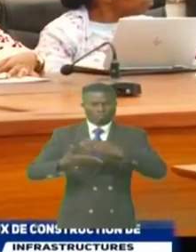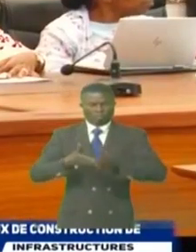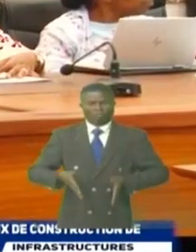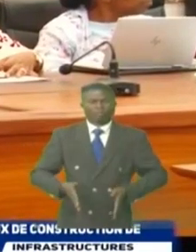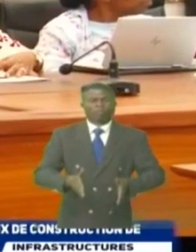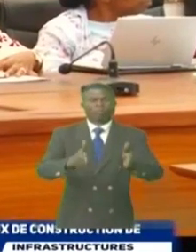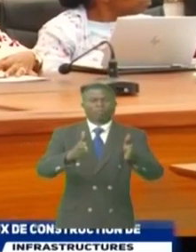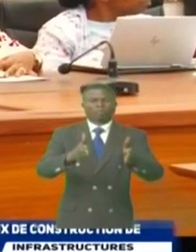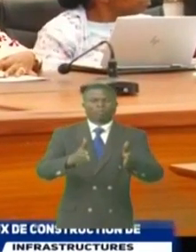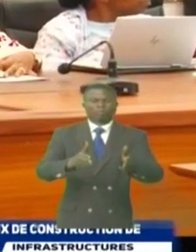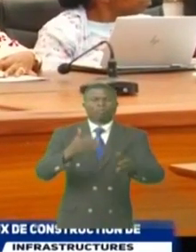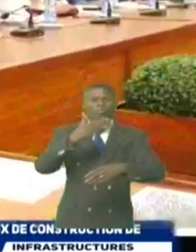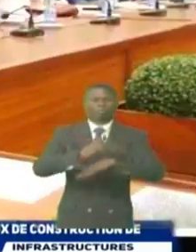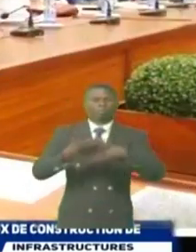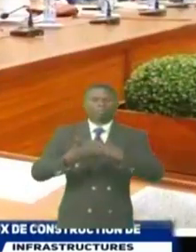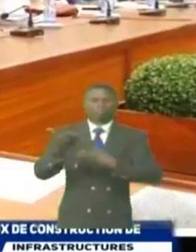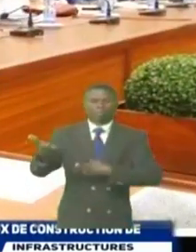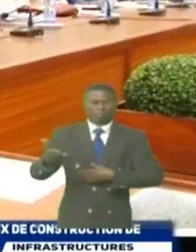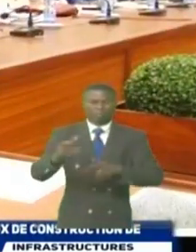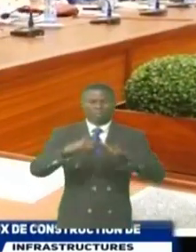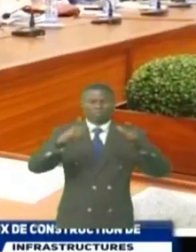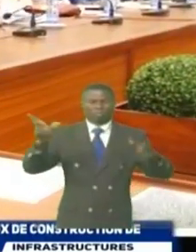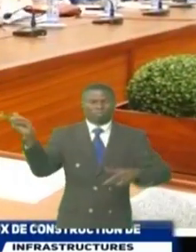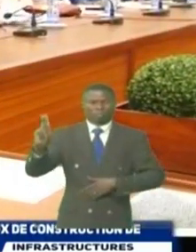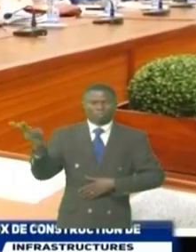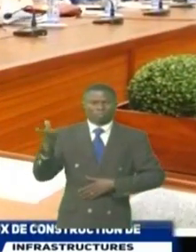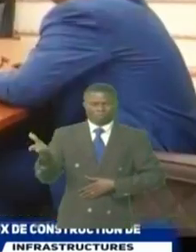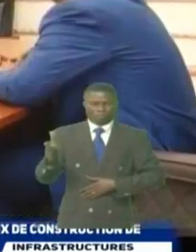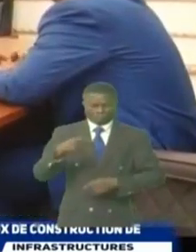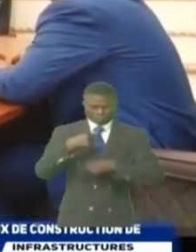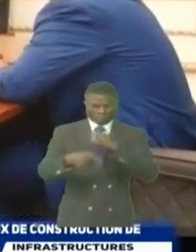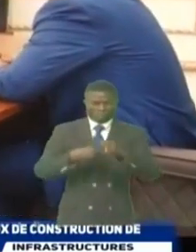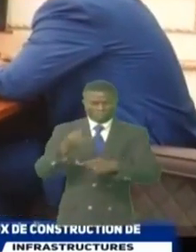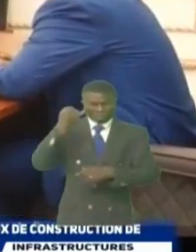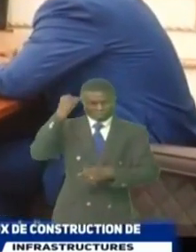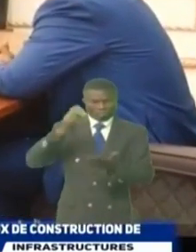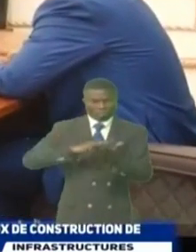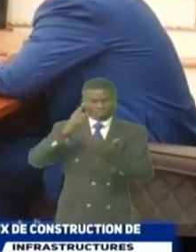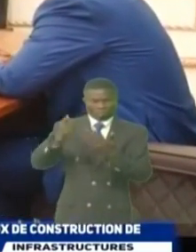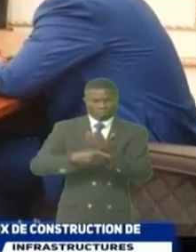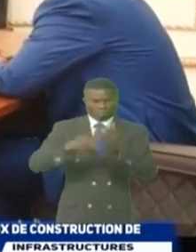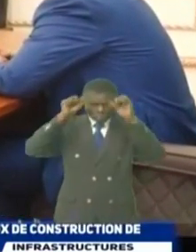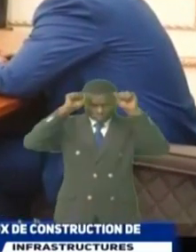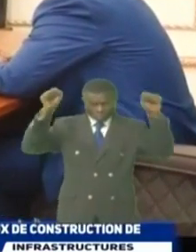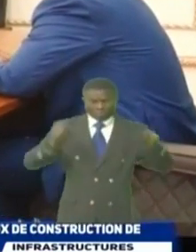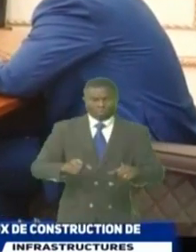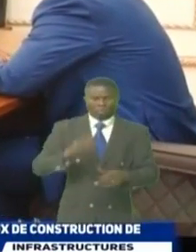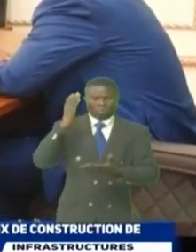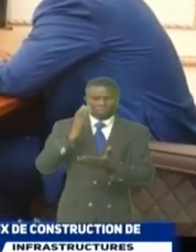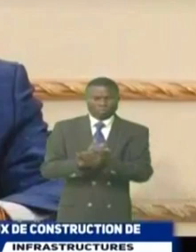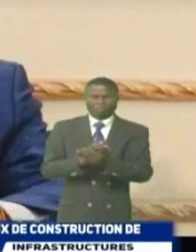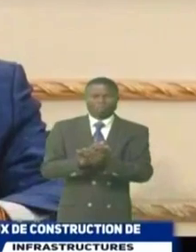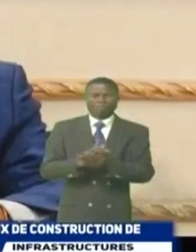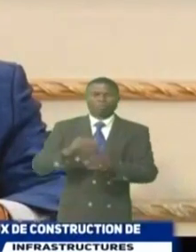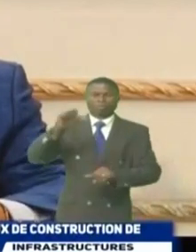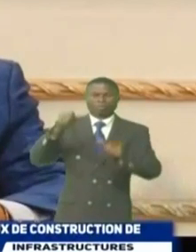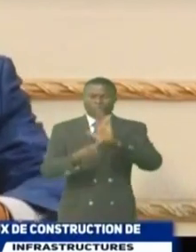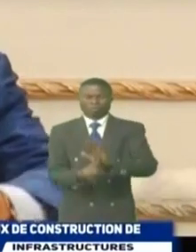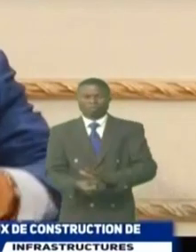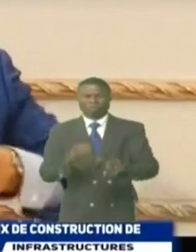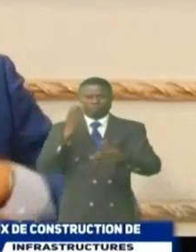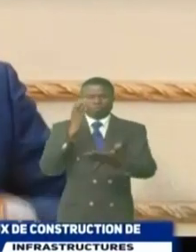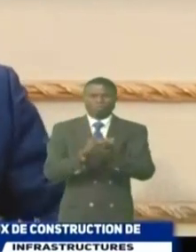structurantes en construction dans les Grands Kassai. Lancé dans le cadre du programme présidentiel de lutte contre les inégalités et la